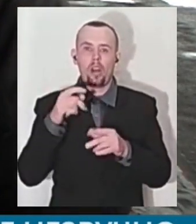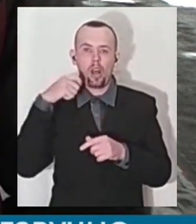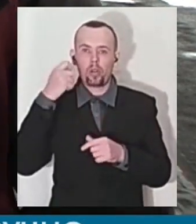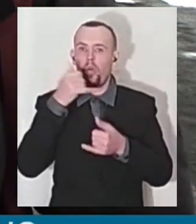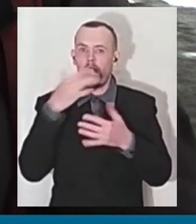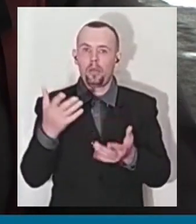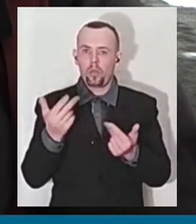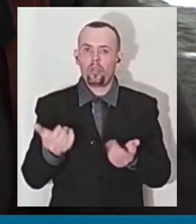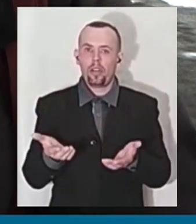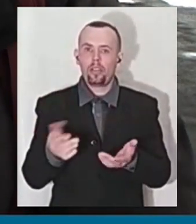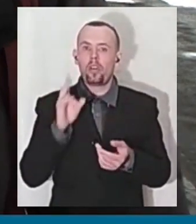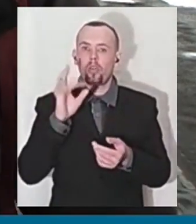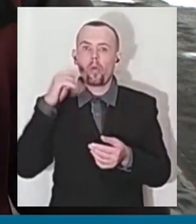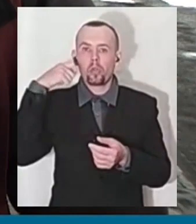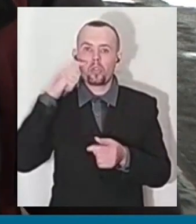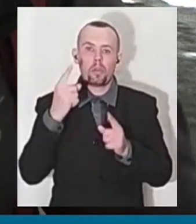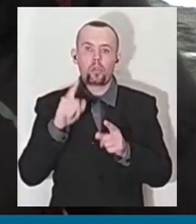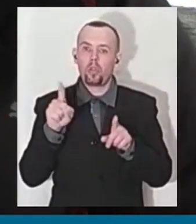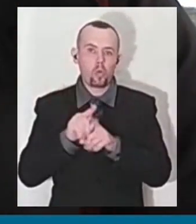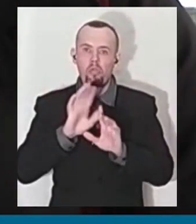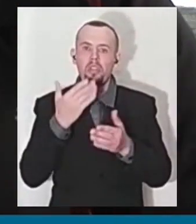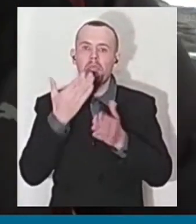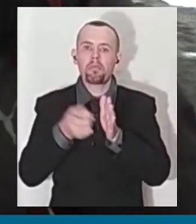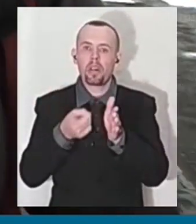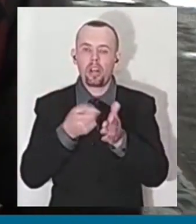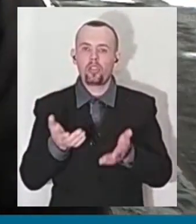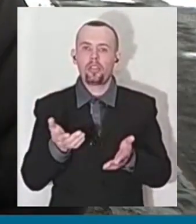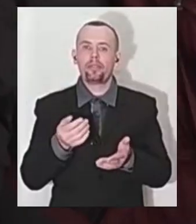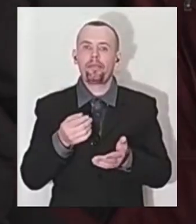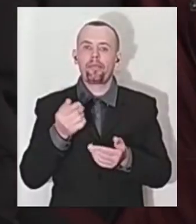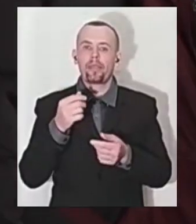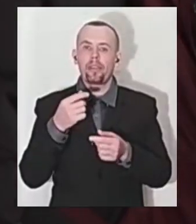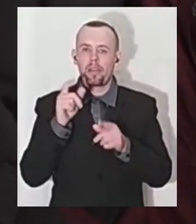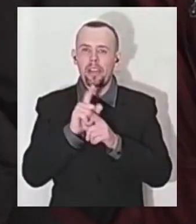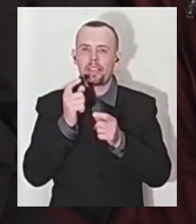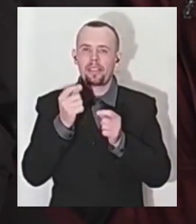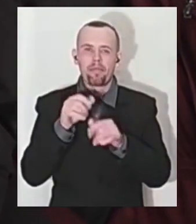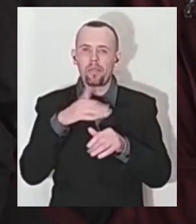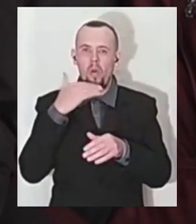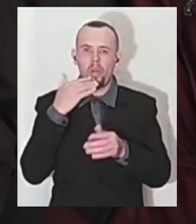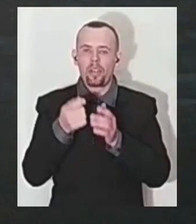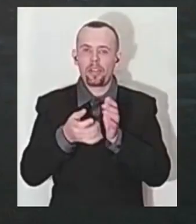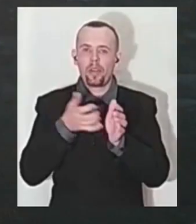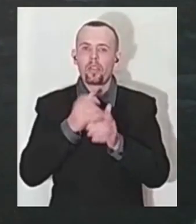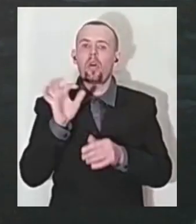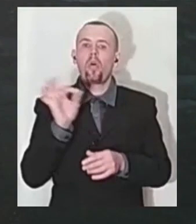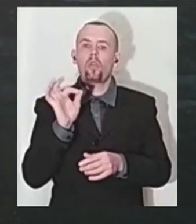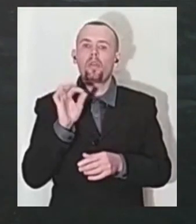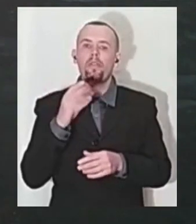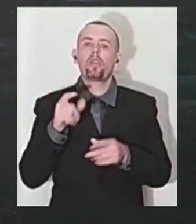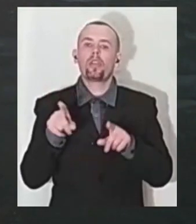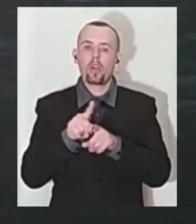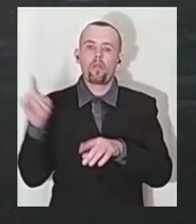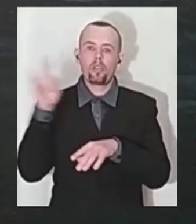Но в Турції чому-то теж не запрашують його. Ну, куча нюансів, і це дуже неудобно. Ольга Балушина також прилетіла з Іспанії.